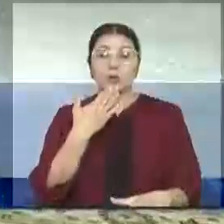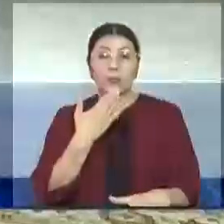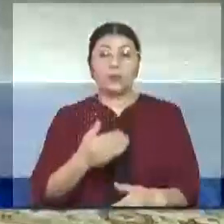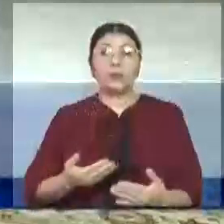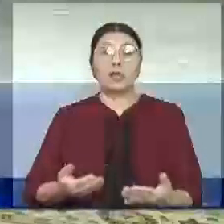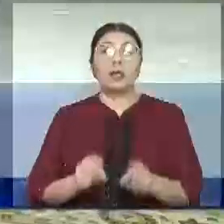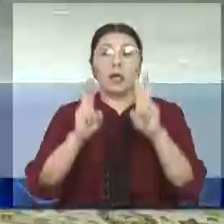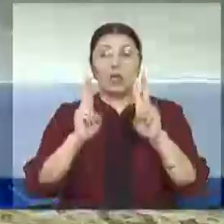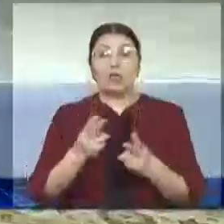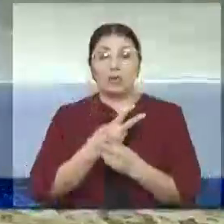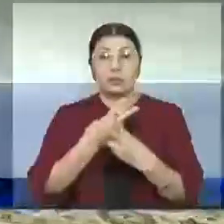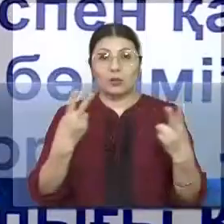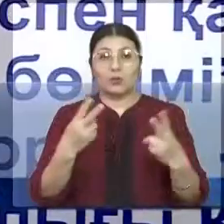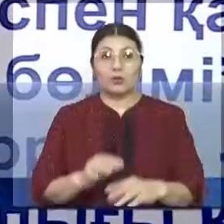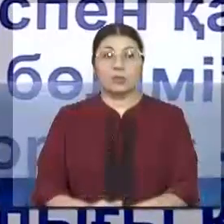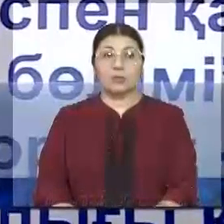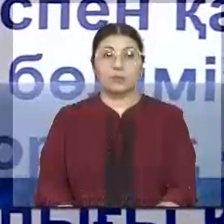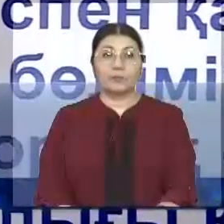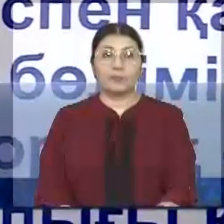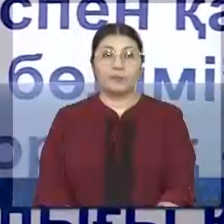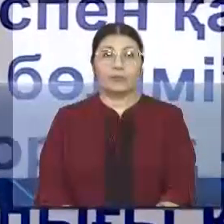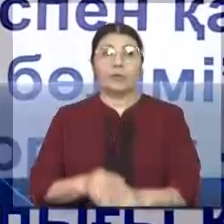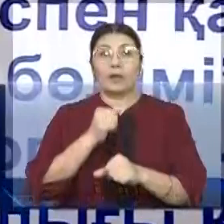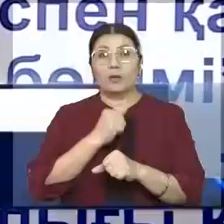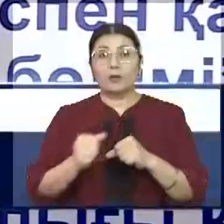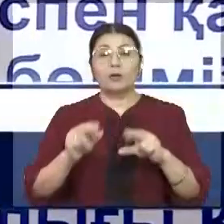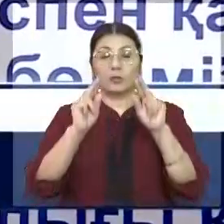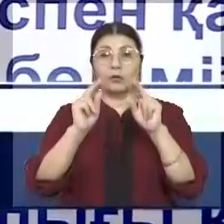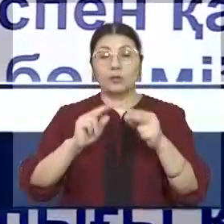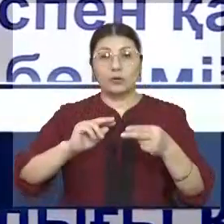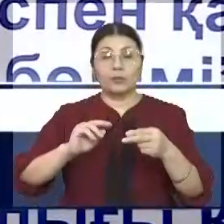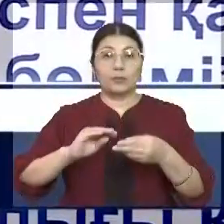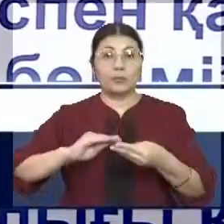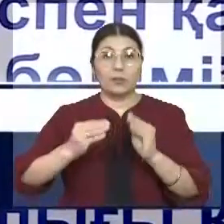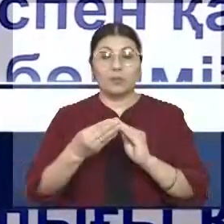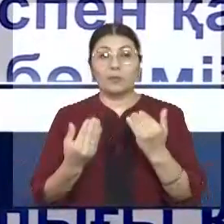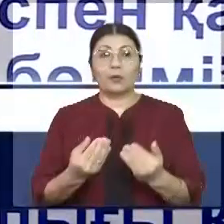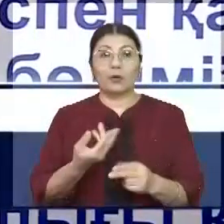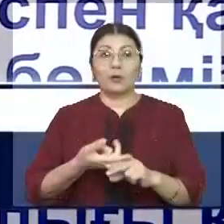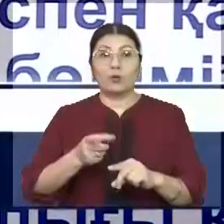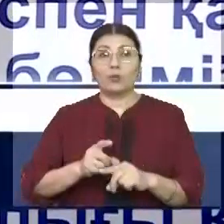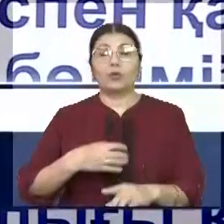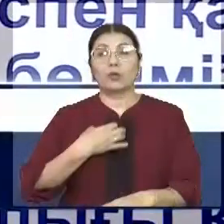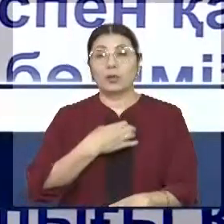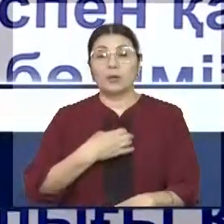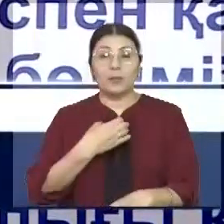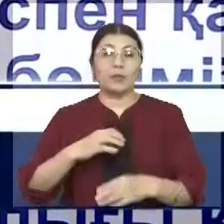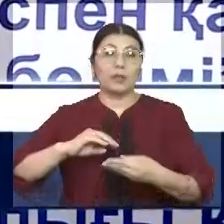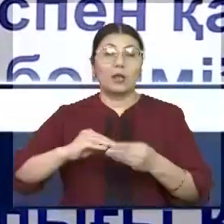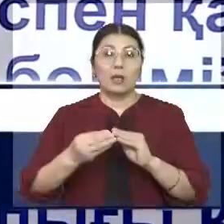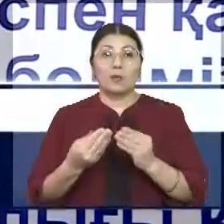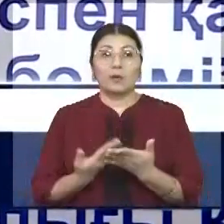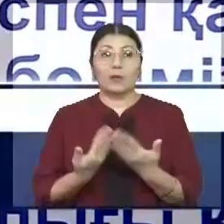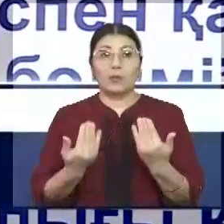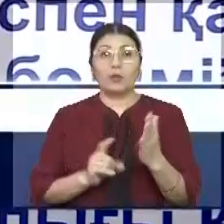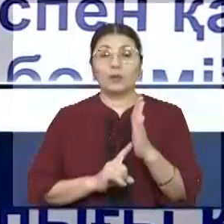көрсетіп, ұлттық құндылықтарын паш етті. Зорлық-зомбылықтың мәселесі бүгін өте өзекті мәселе болып табылады, бірақ ол бүгін